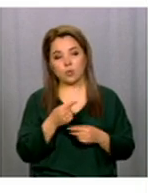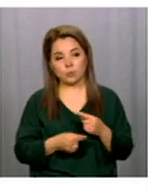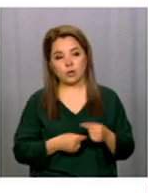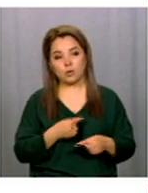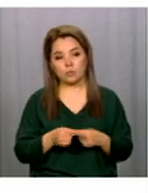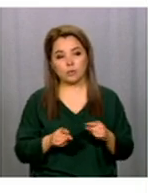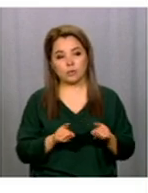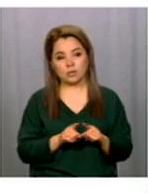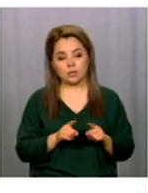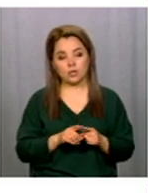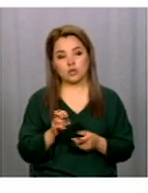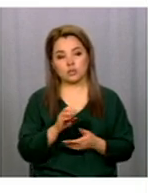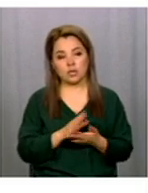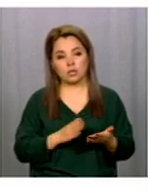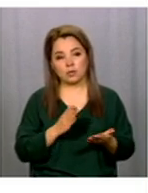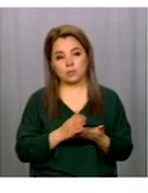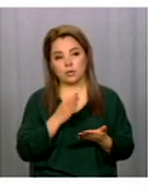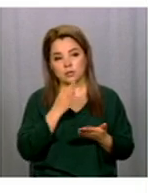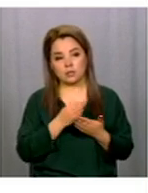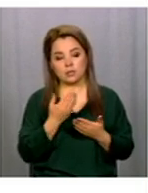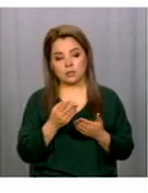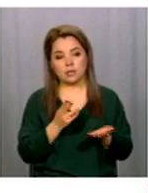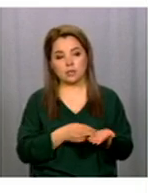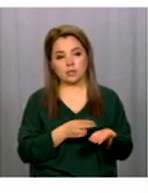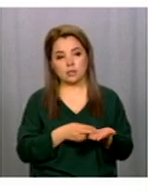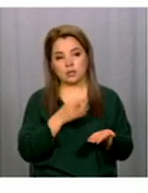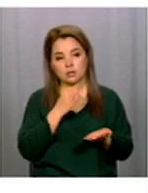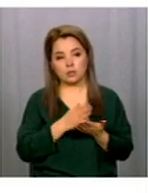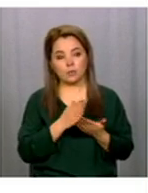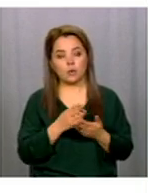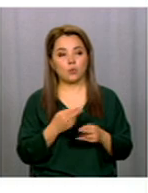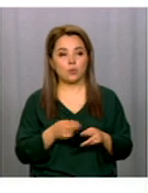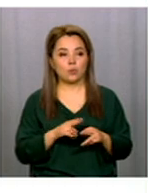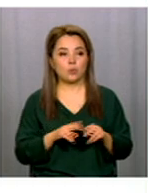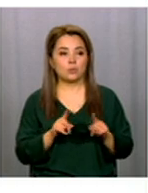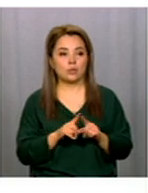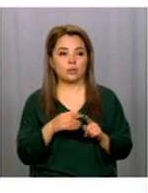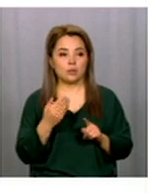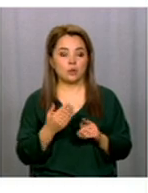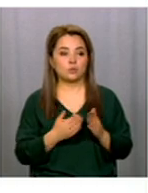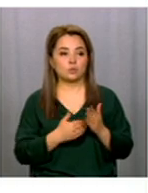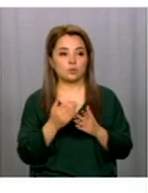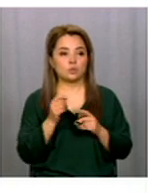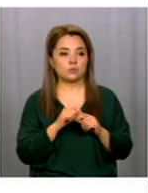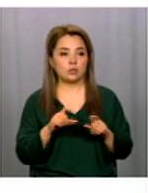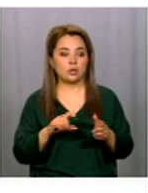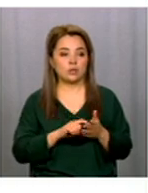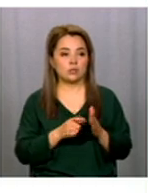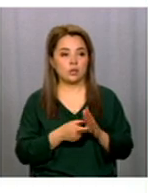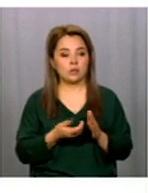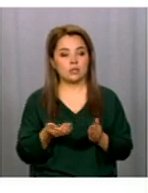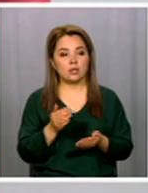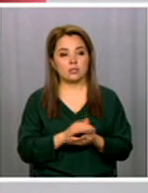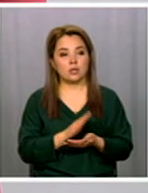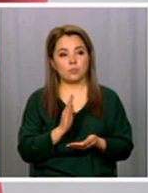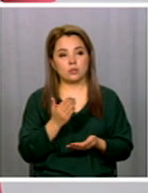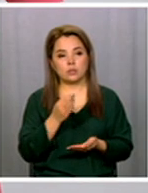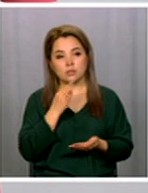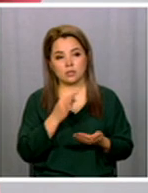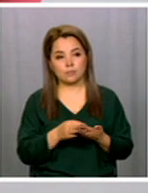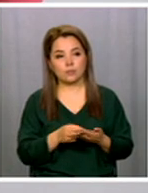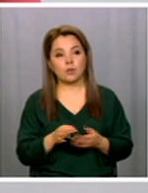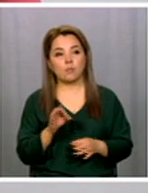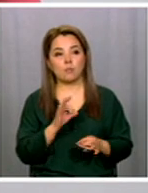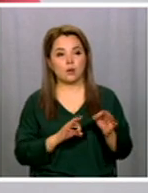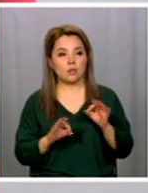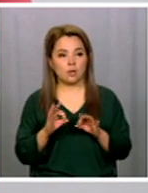ұрпаққа жалғасатыны туралы дәлелдеген. Ол туралы сіздер жоғары сыныптарда танысатын боласыздар.